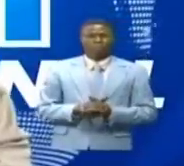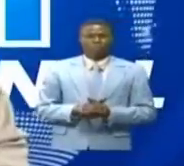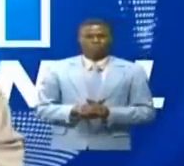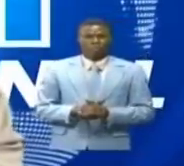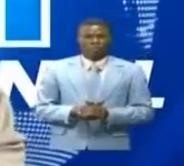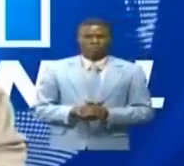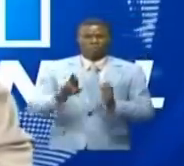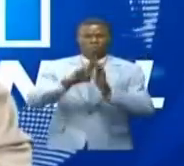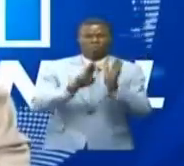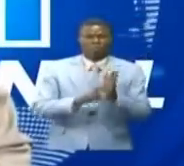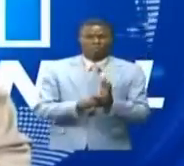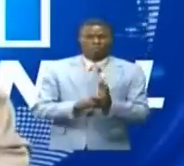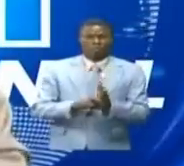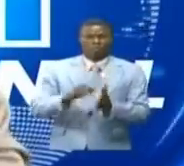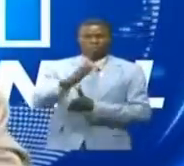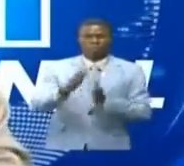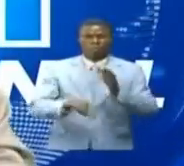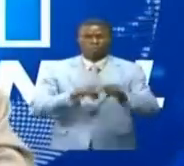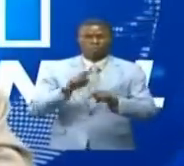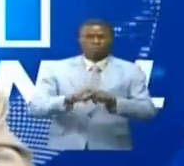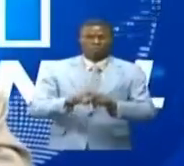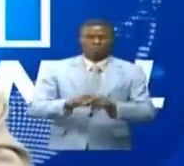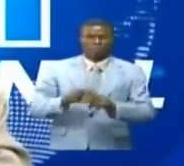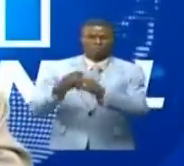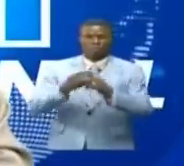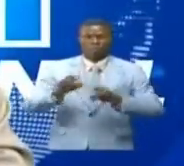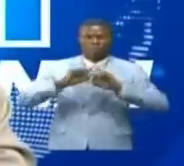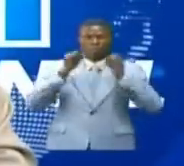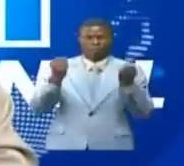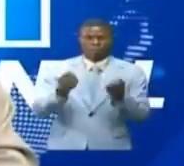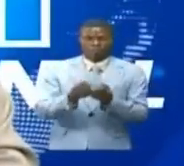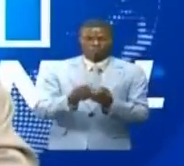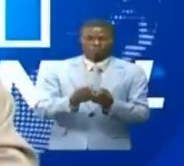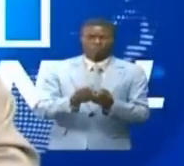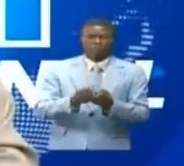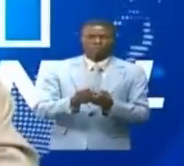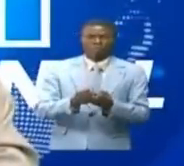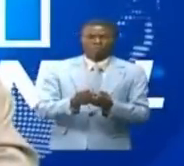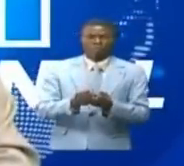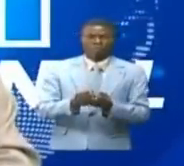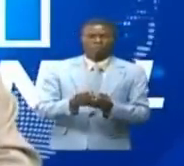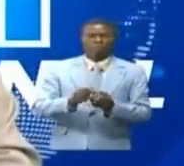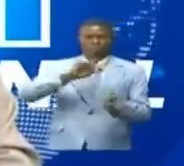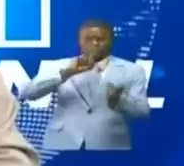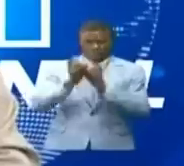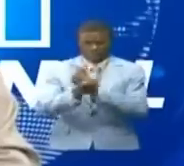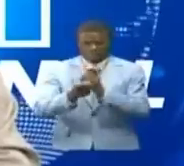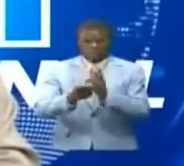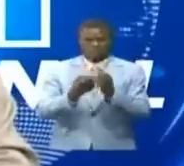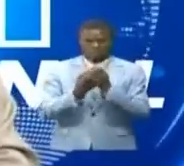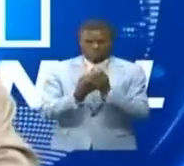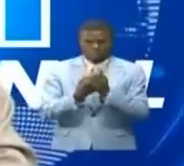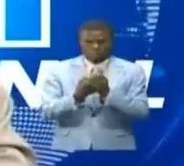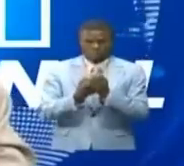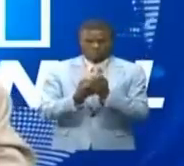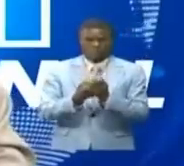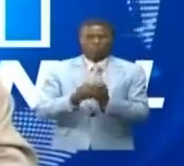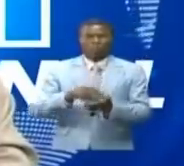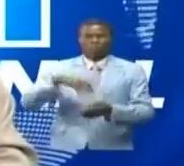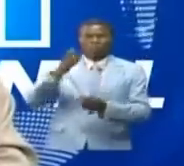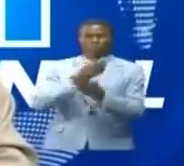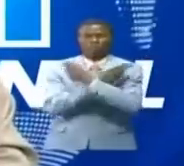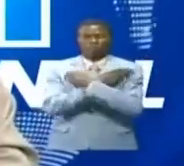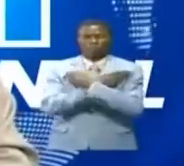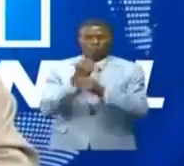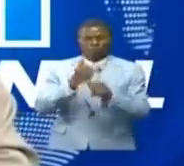Le rôle de la Caisse nationale de sécurité sociale des agents publics de l'État, les réformes en cours pour une retraite honorable,